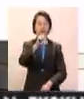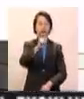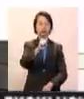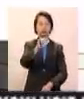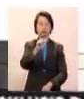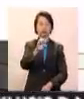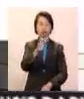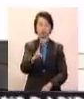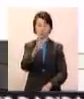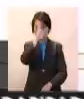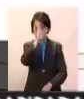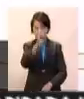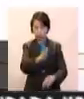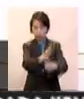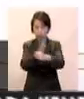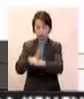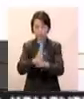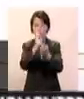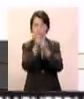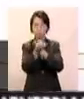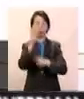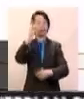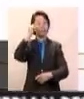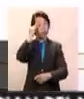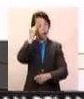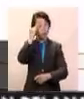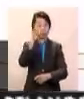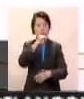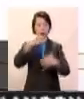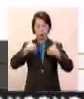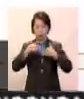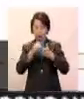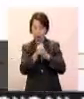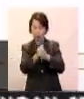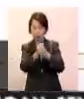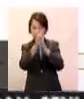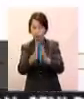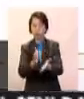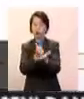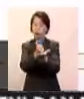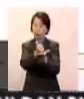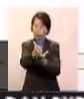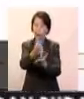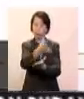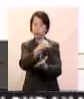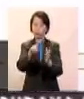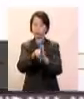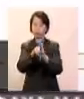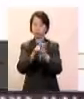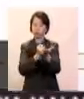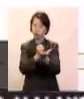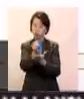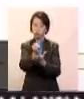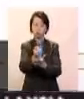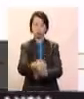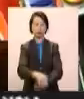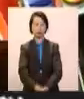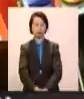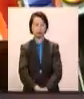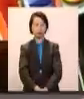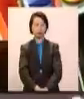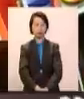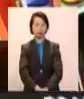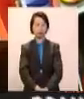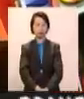Armada fokus membela kebajikan Melayu selain melahirkan pemimpin yang amanah serta berintegriti.